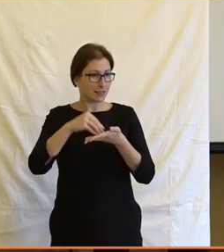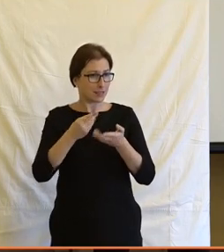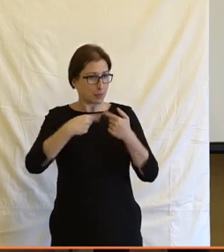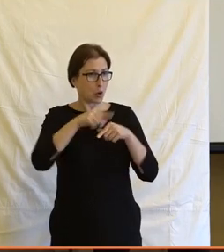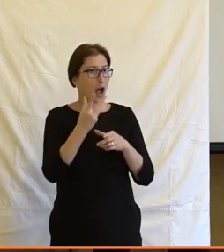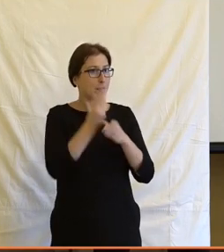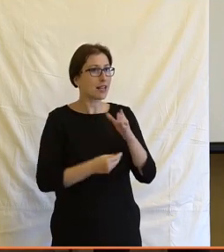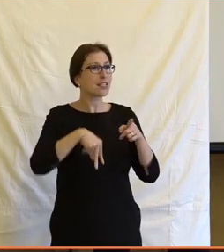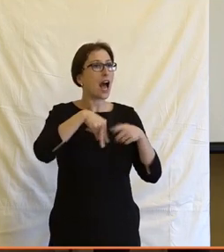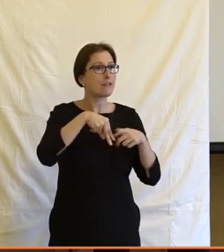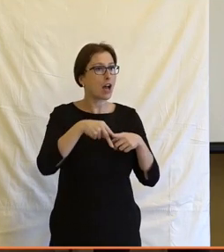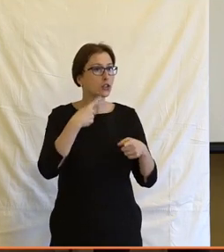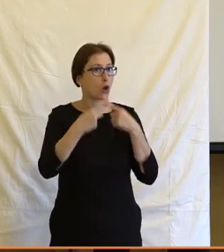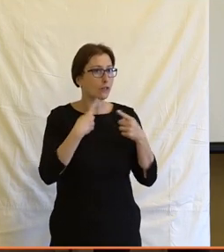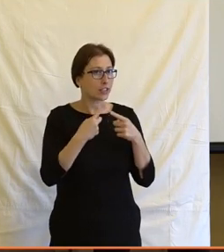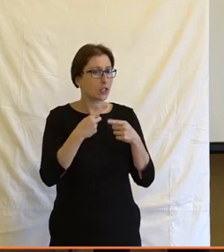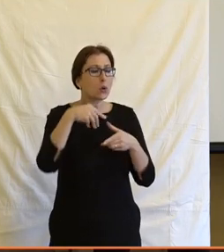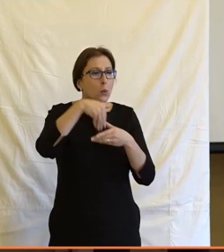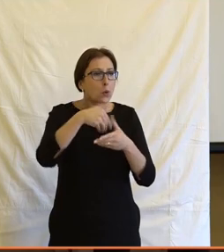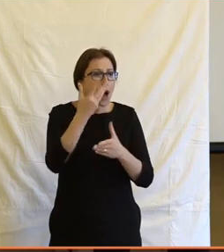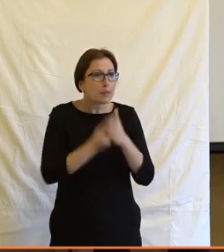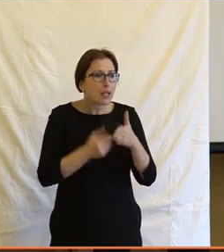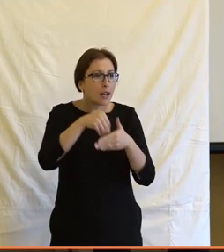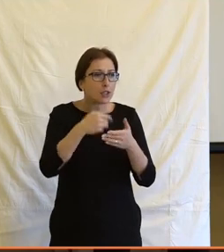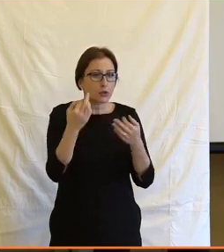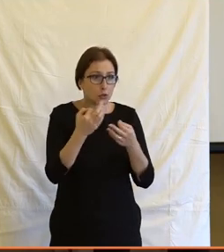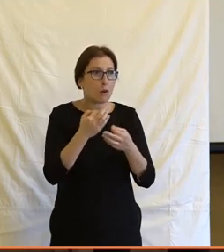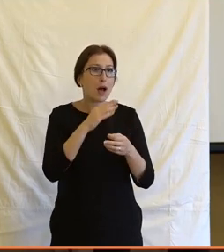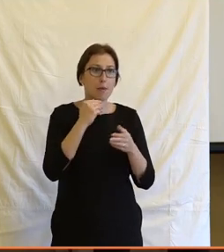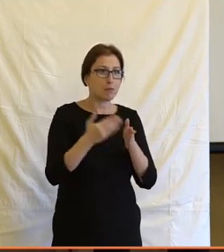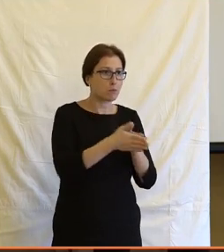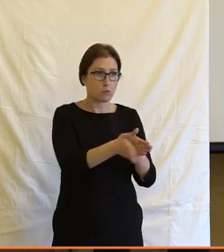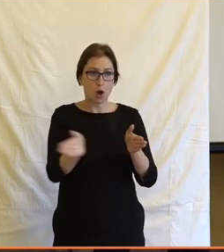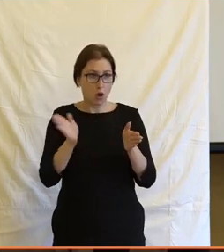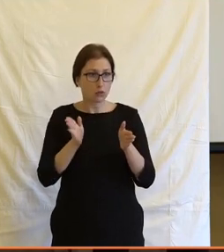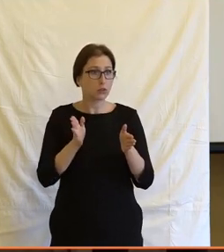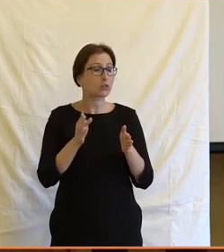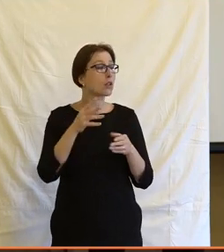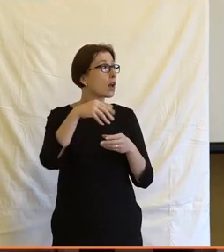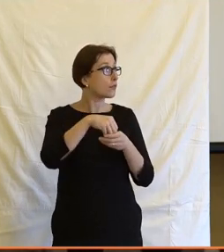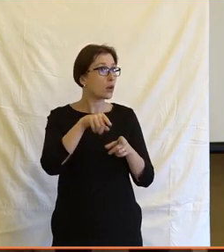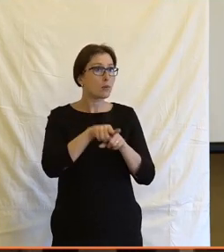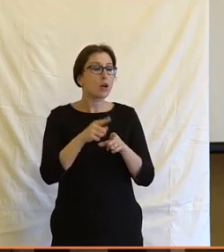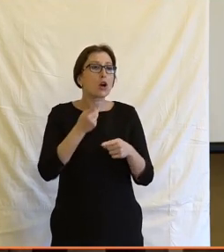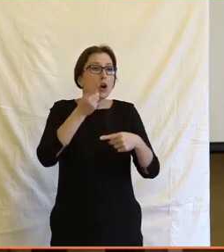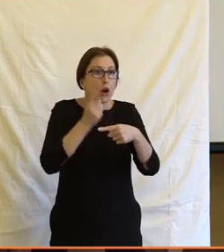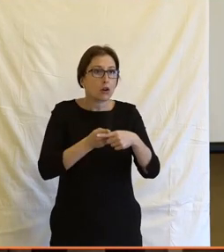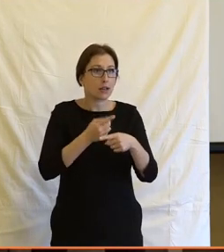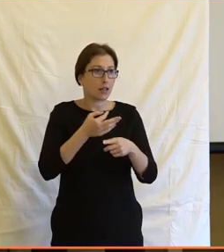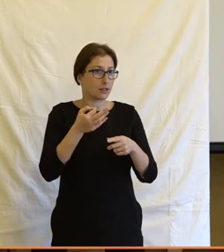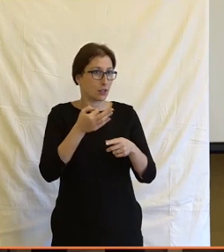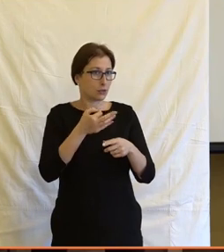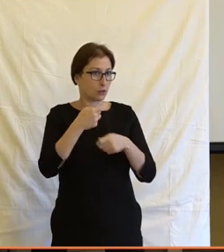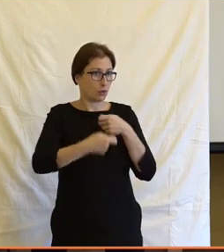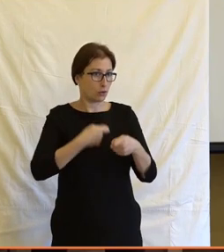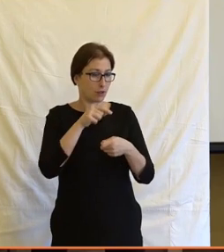Chtěla bych se zeptat, co to je za aplikaci a co konkrétně, je to jedna z mnoha, jak chápu asi, a co konkrétně vlastně vy